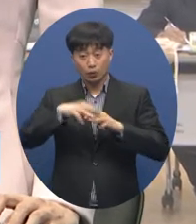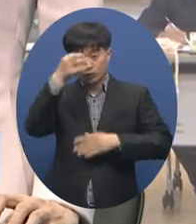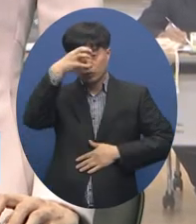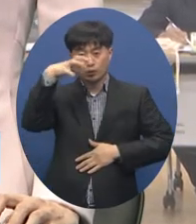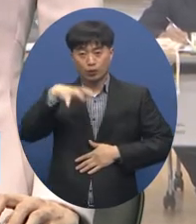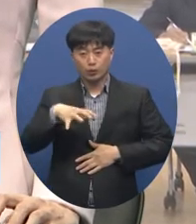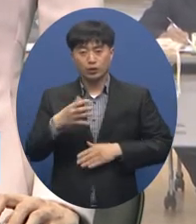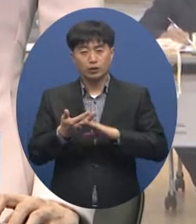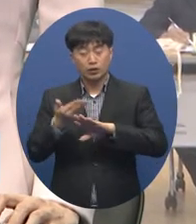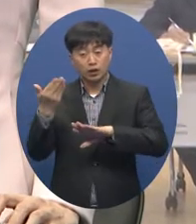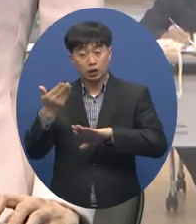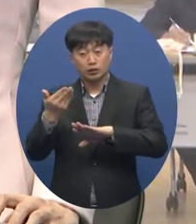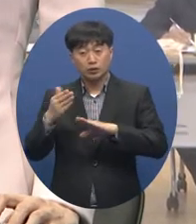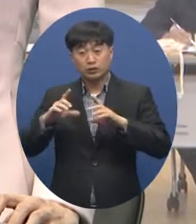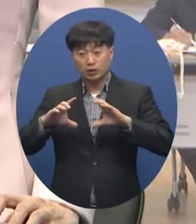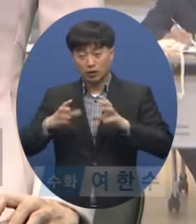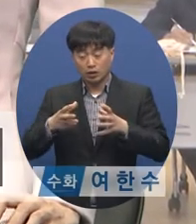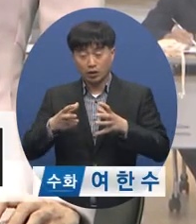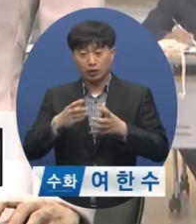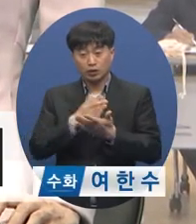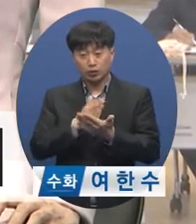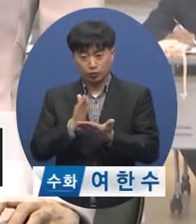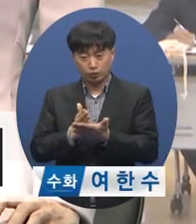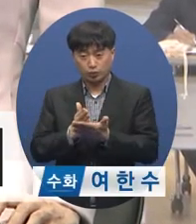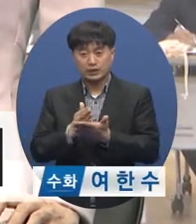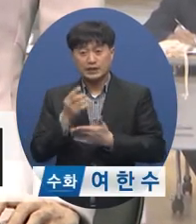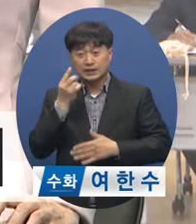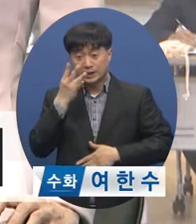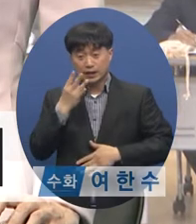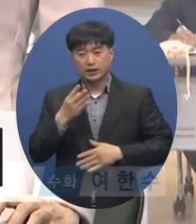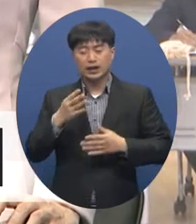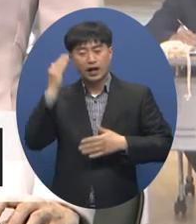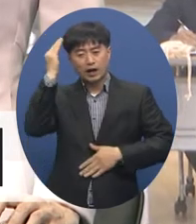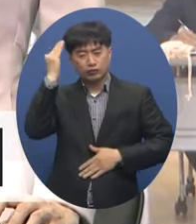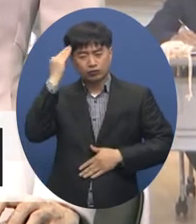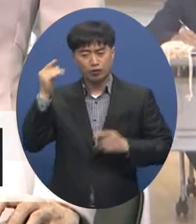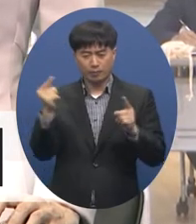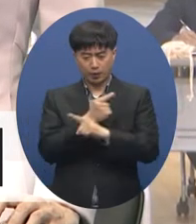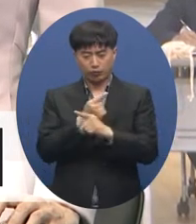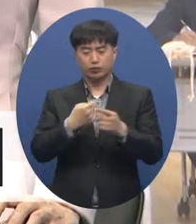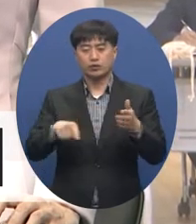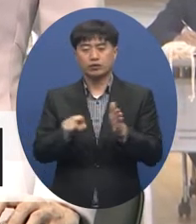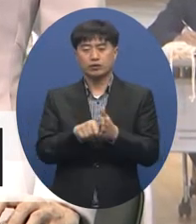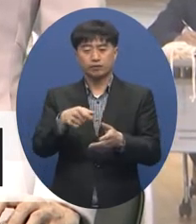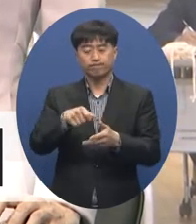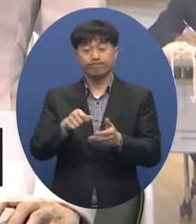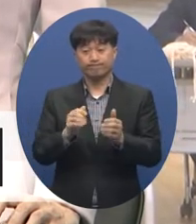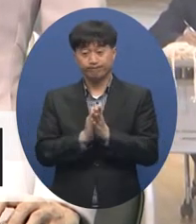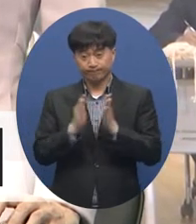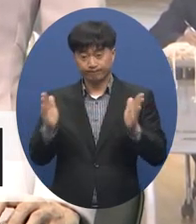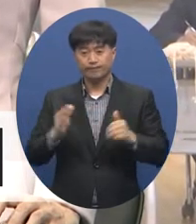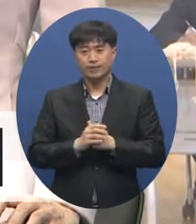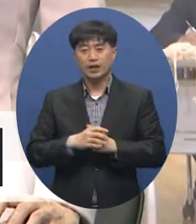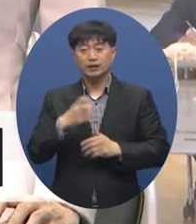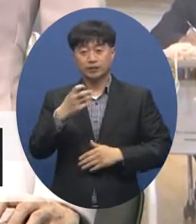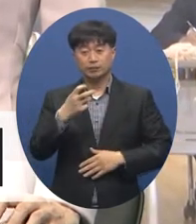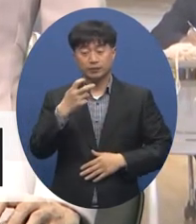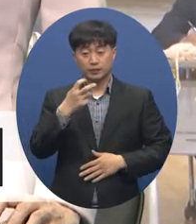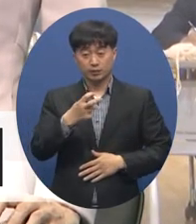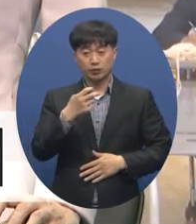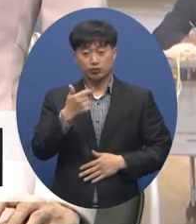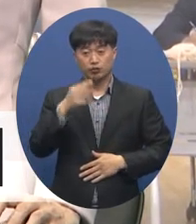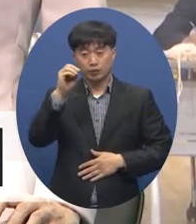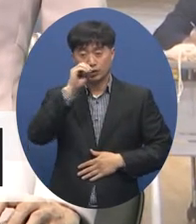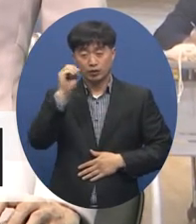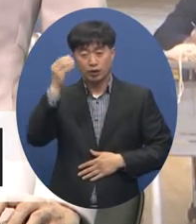경기도 농업기술원이 외래벼 품종을 국산 품종으로 대체하기 위해 팔을 걷어붙였습니다. 현재 36%에